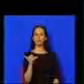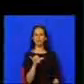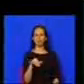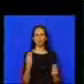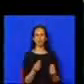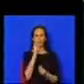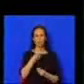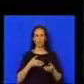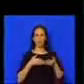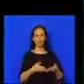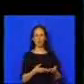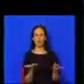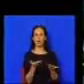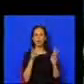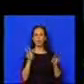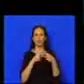עזרה, איזה דברים את לא יכולה לעשות לבד?